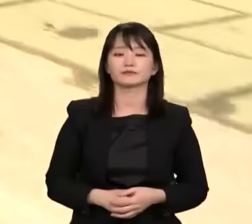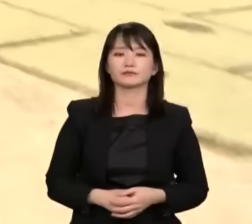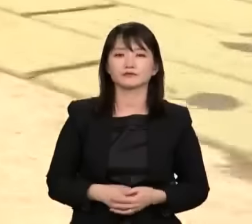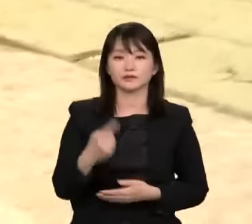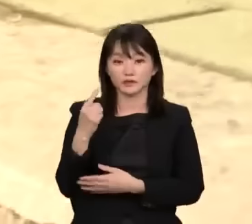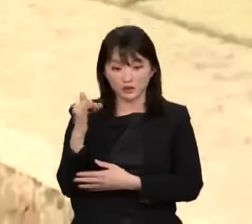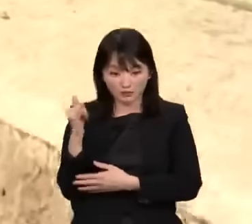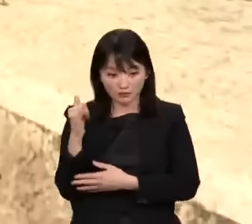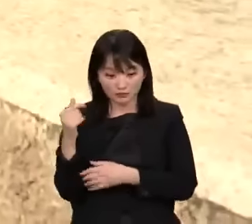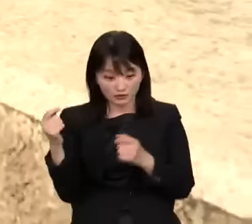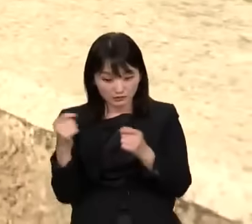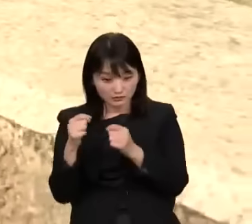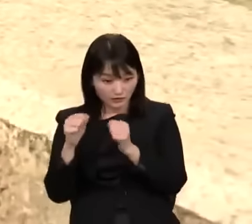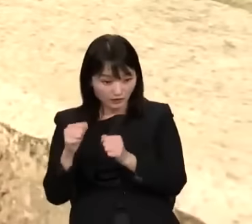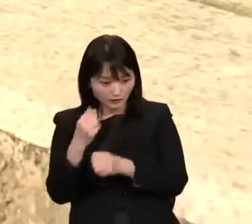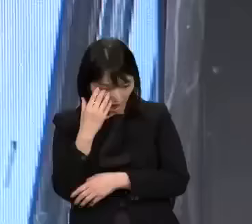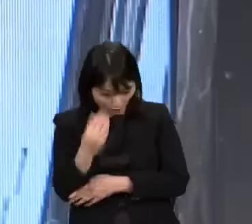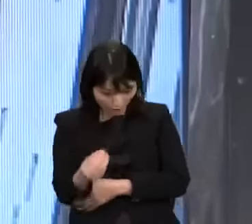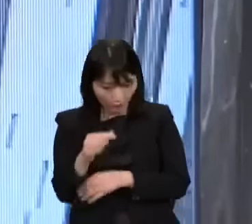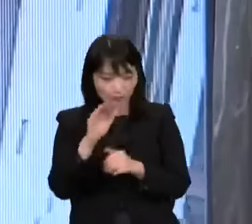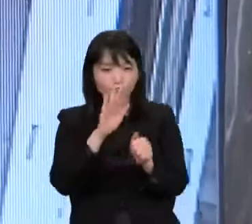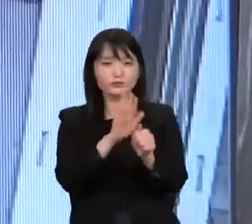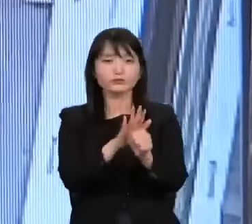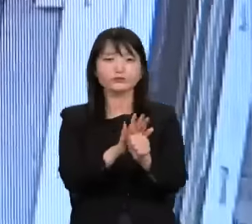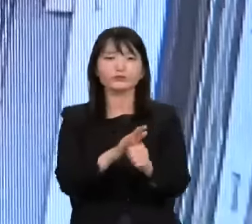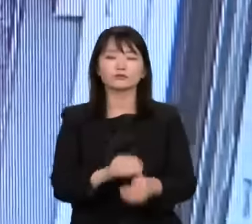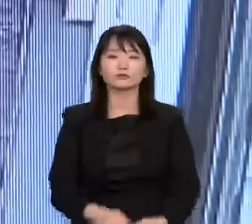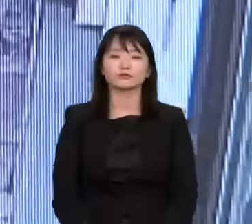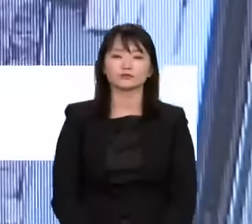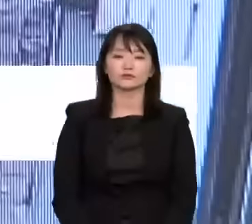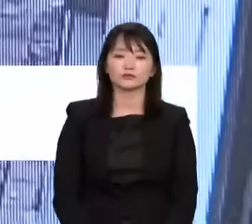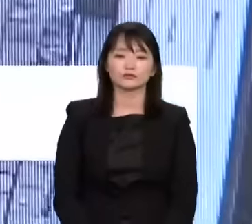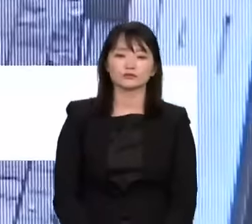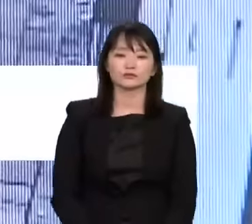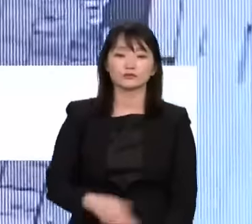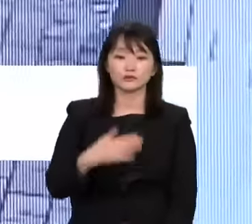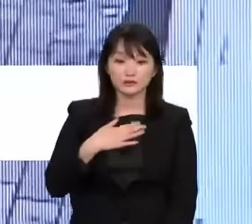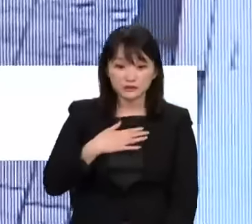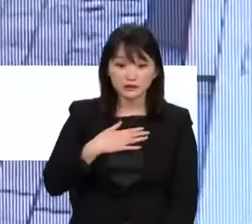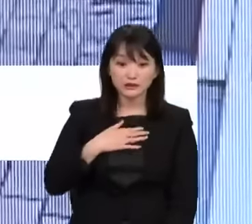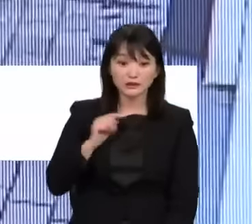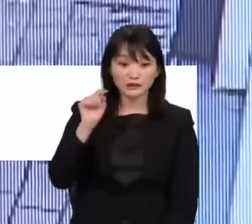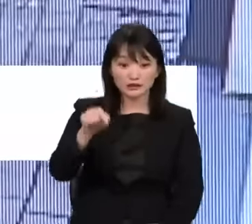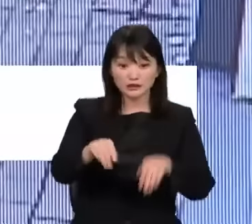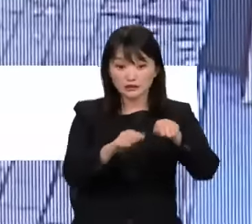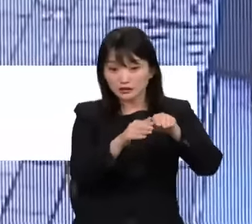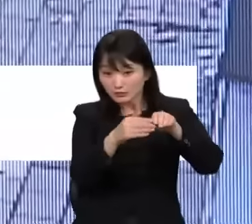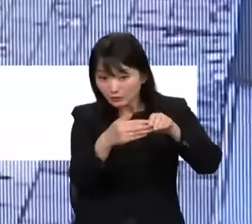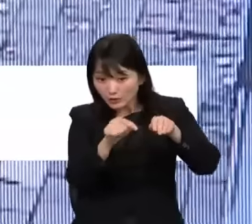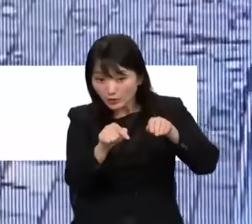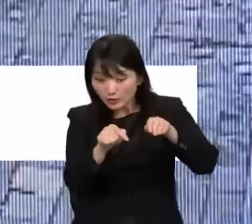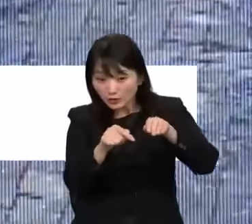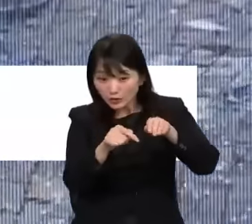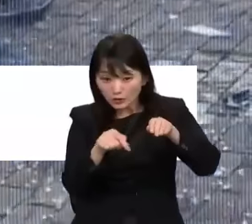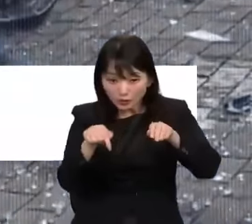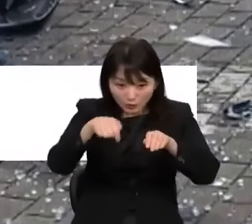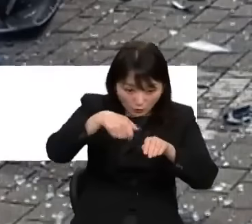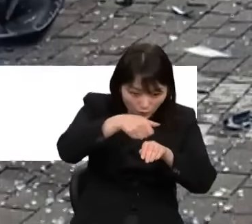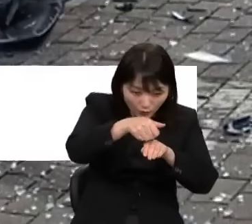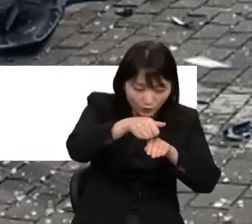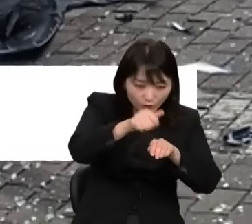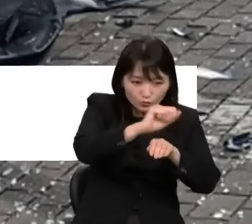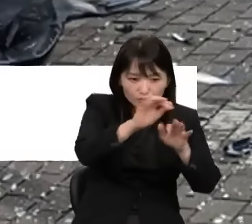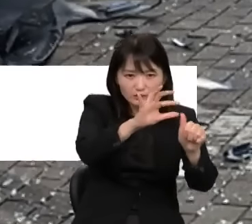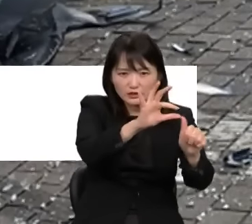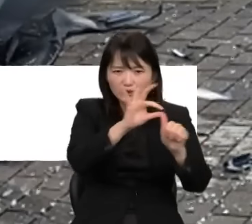소방관이 근처에 있다가 구조를 도왔습니다. 제가 일단 올라가서 차 문을 열고 이쪽 안으로 들어가서 바로